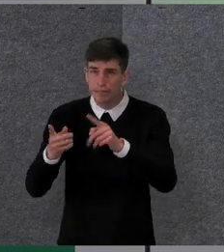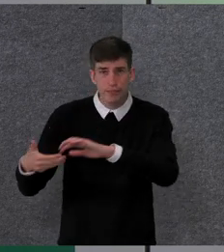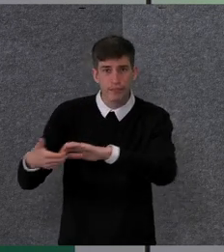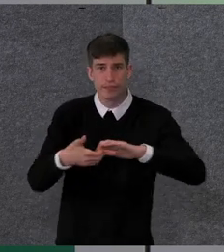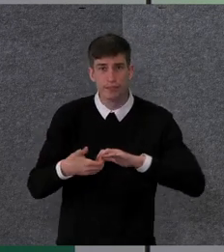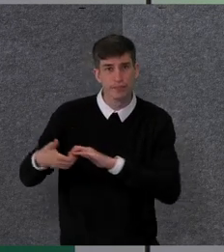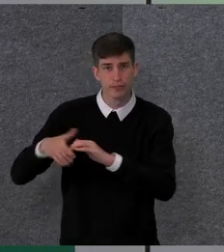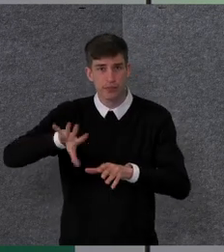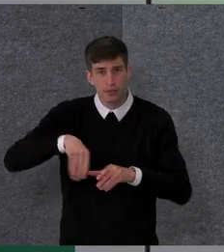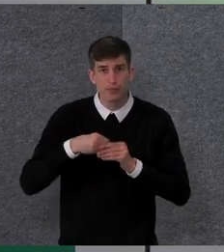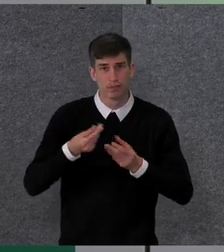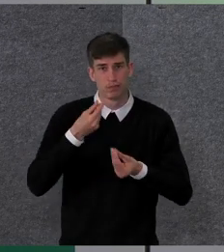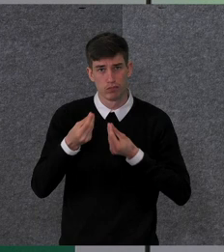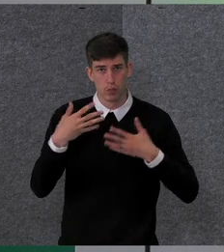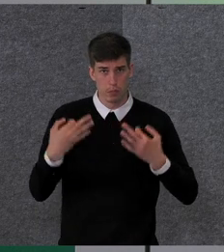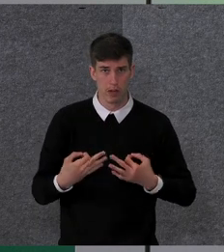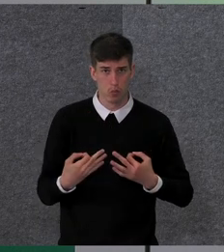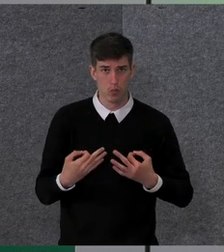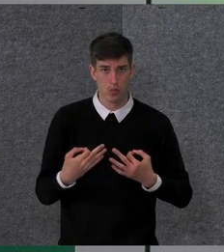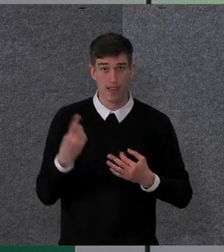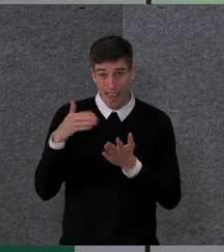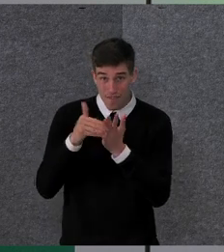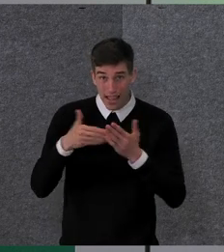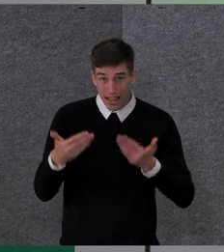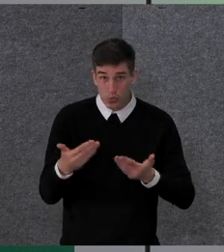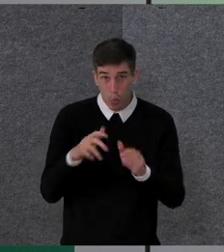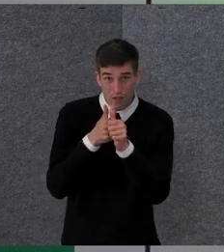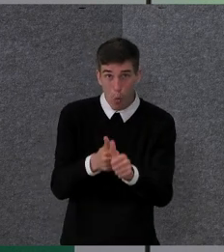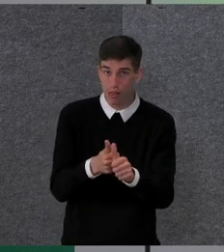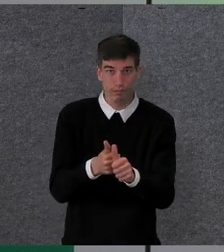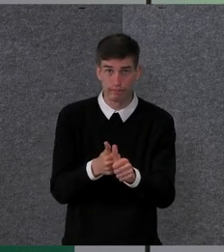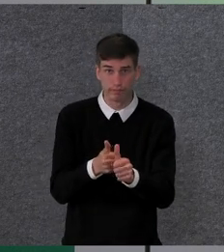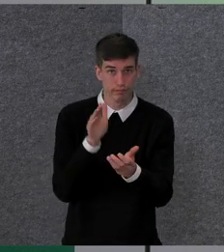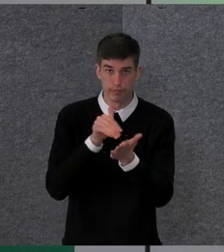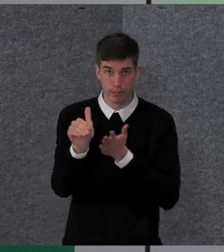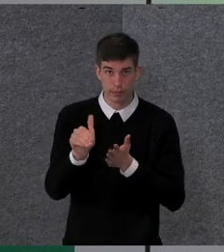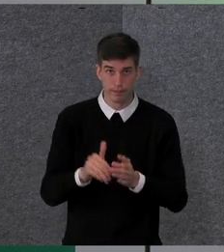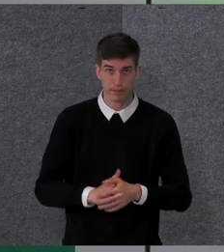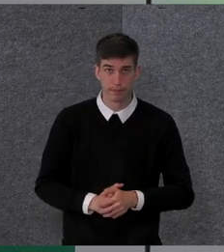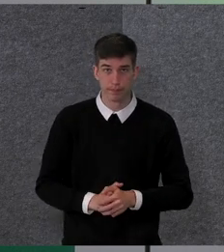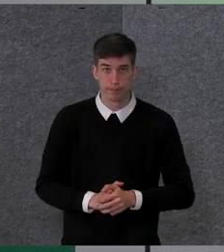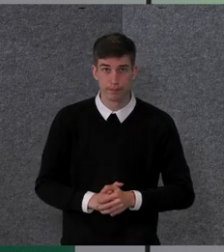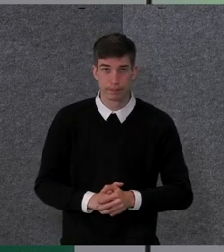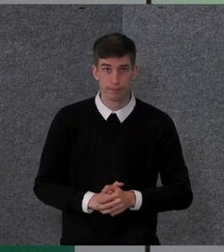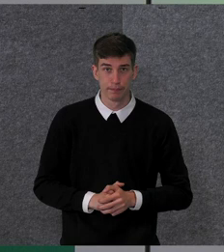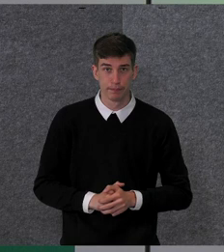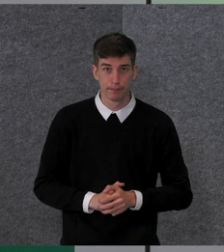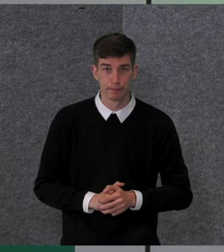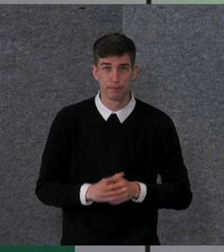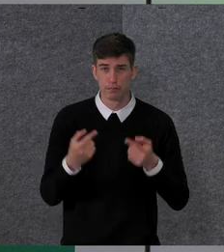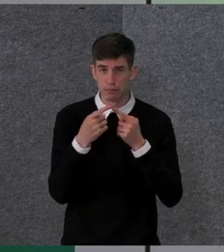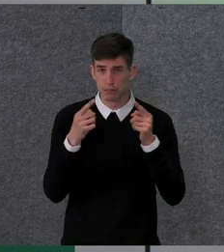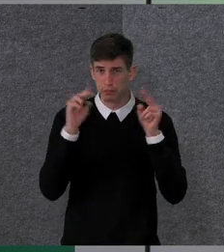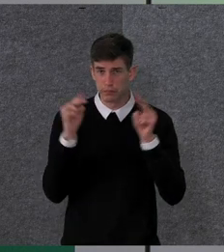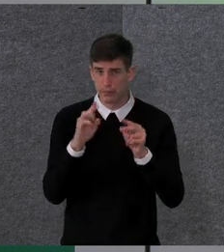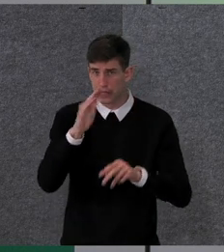aber generell gilt es, ein weiter so in der Form kann es nicht geben. Das ist, glaube ich, jedem einsichtig, auch gerade